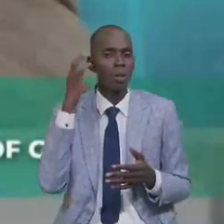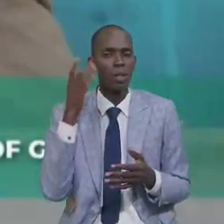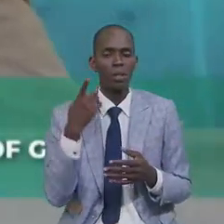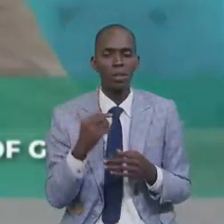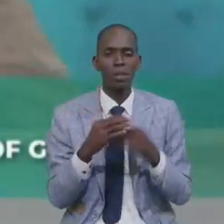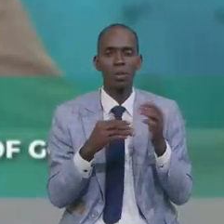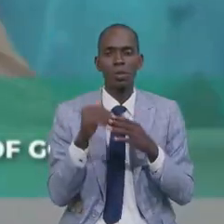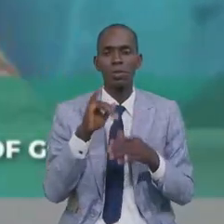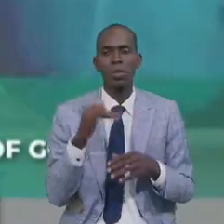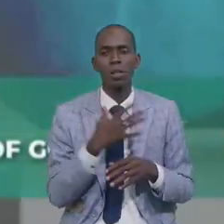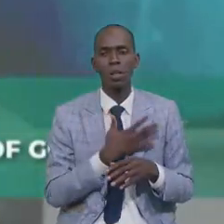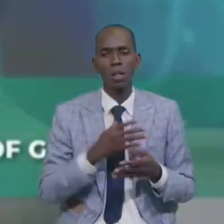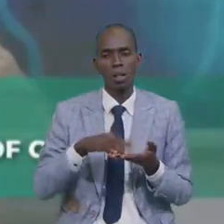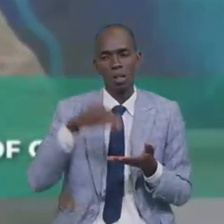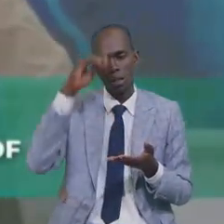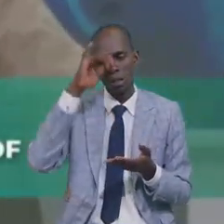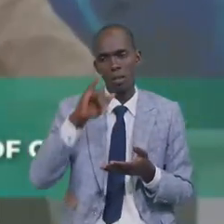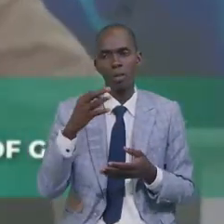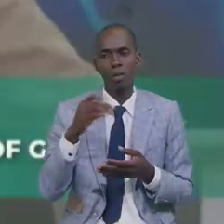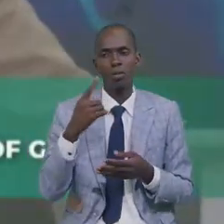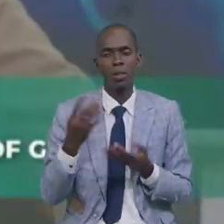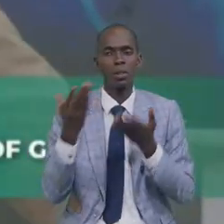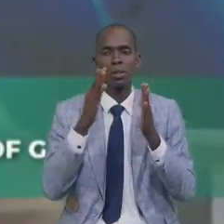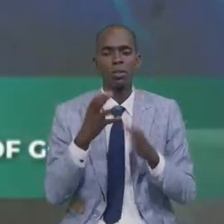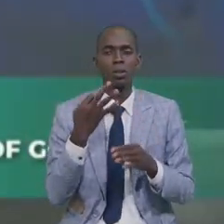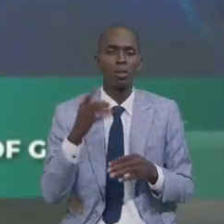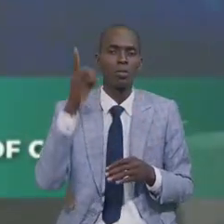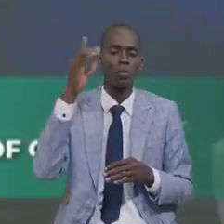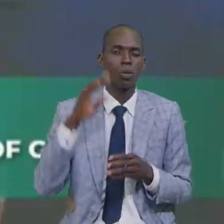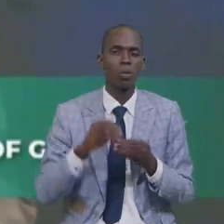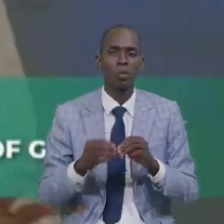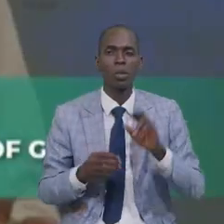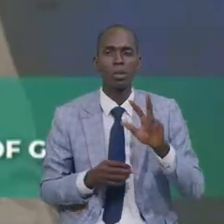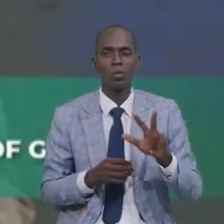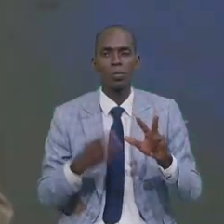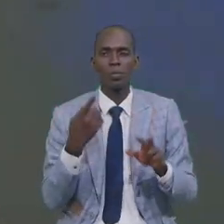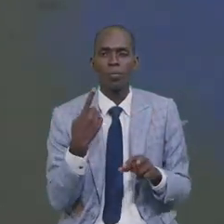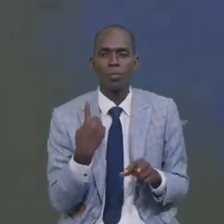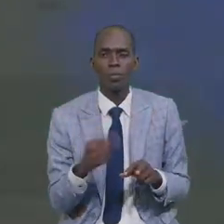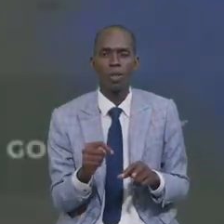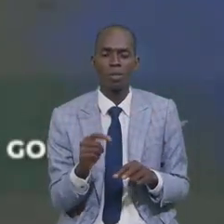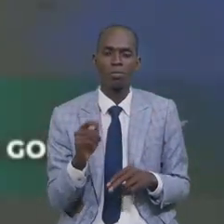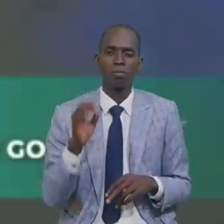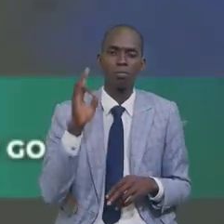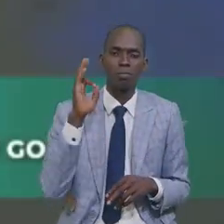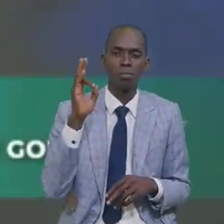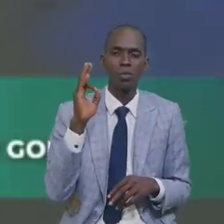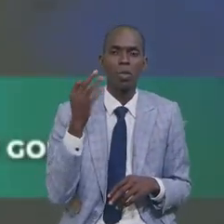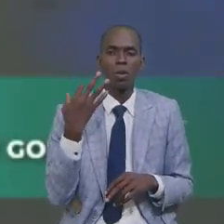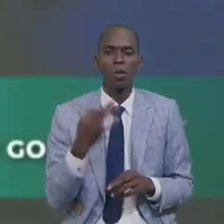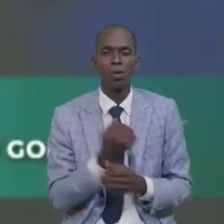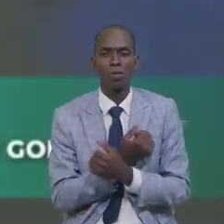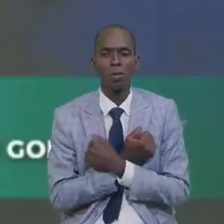faisons. Le moulage et l'apprentissage des serviteurs de Dieu. Troisième élément,